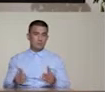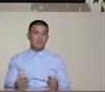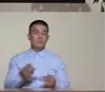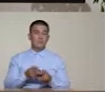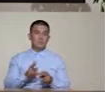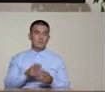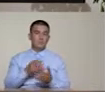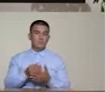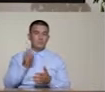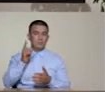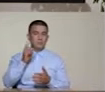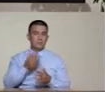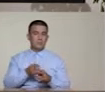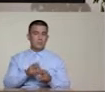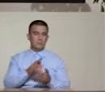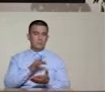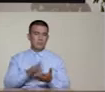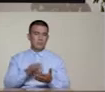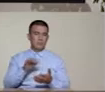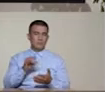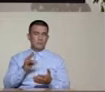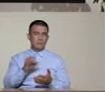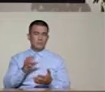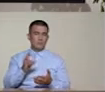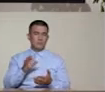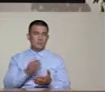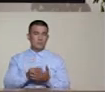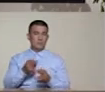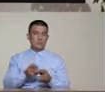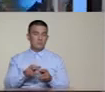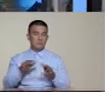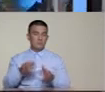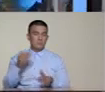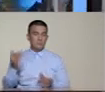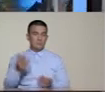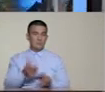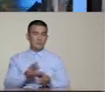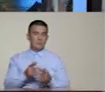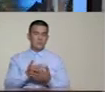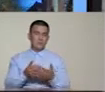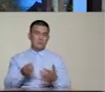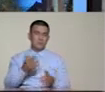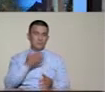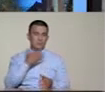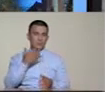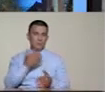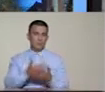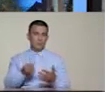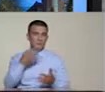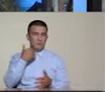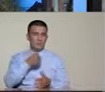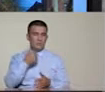ushbu qadimiy shaharlarni UNESCO tomonidan, demak, bir necha o'sha